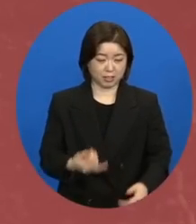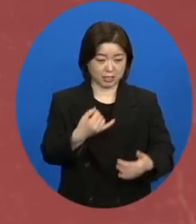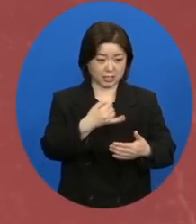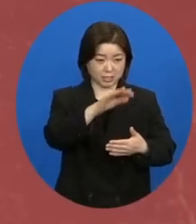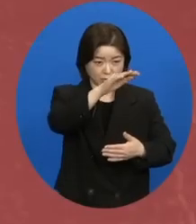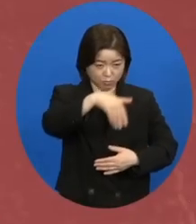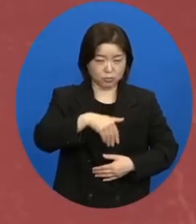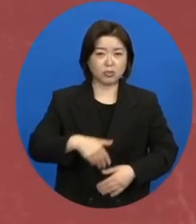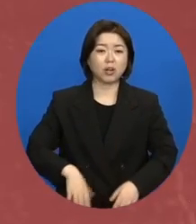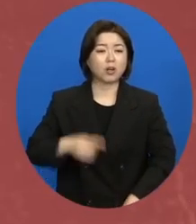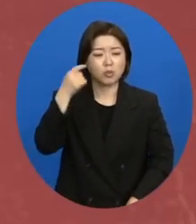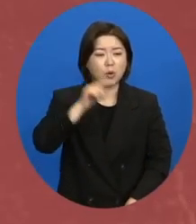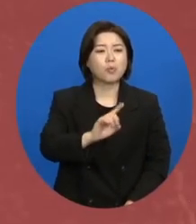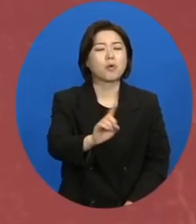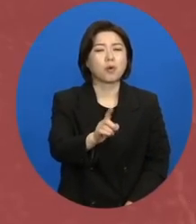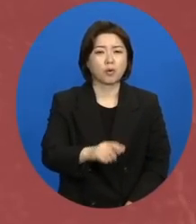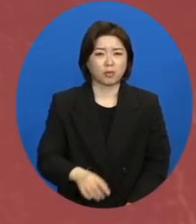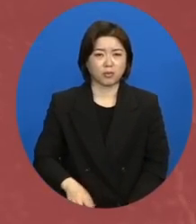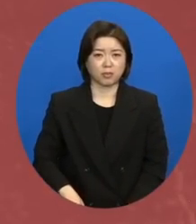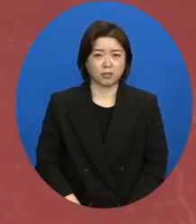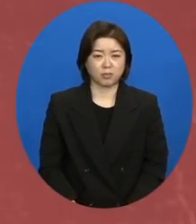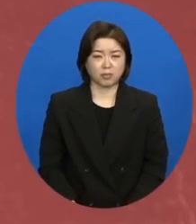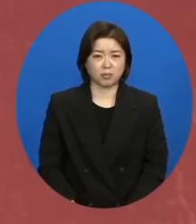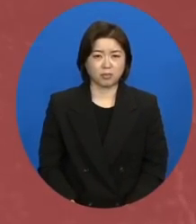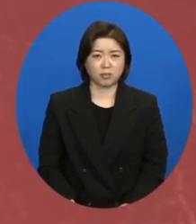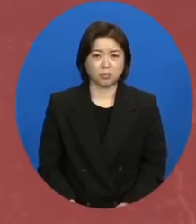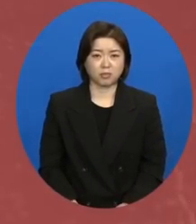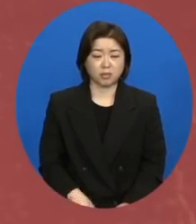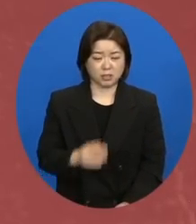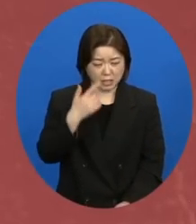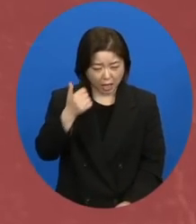거야. 너 왜 그러니? 아빠가